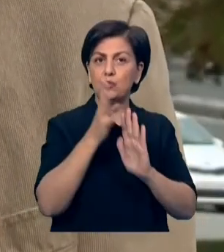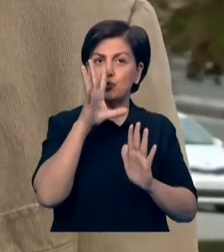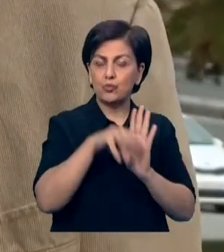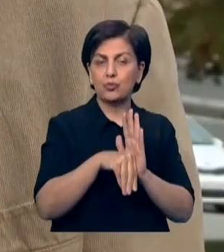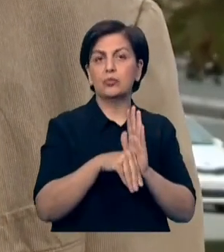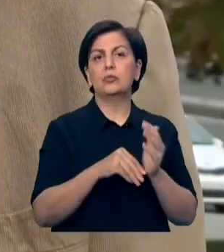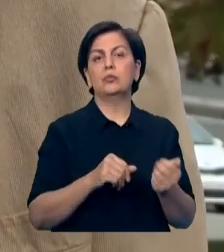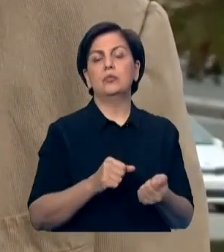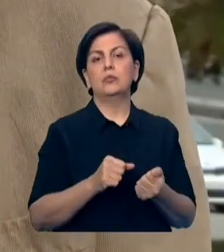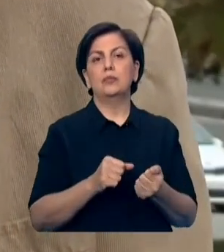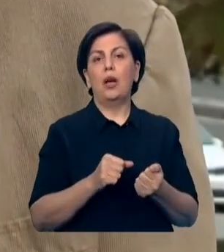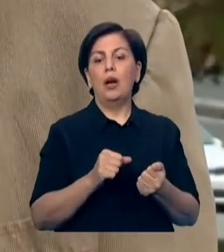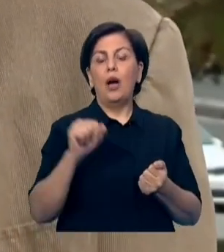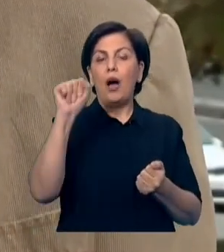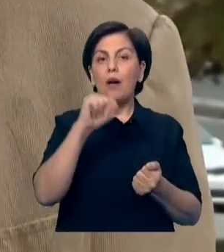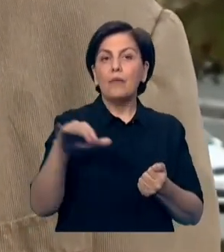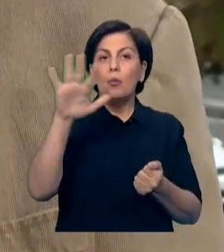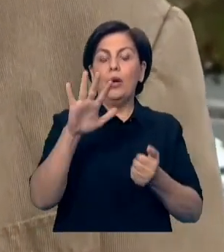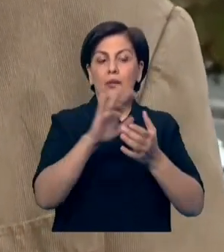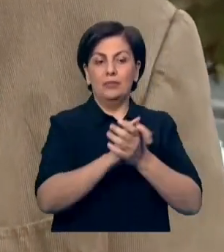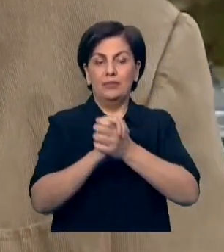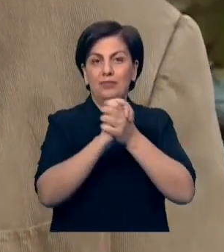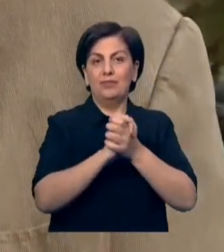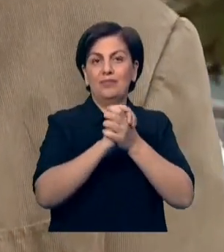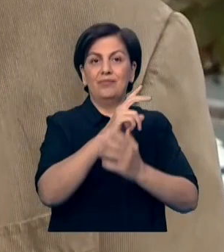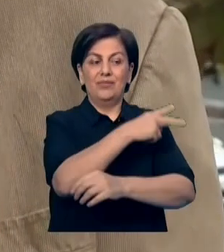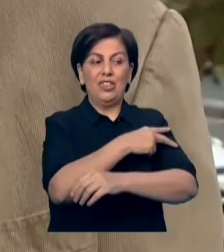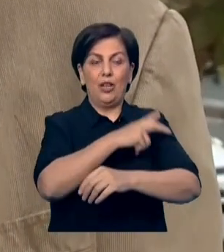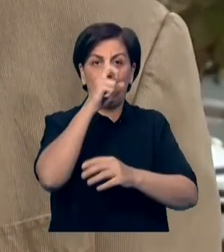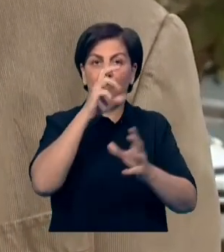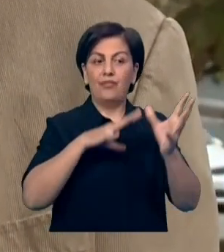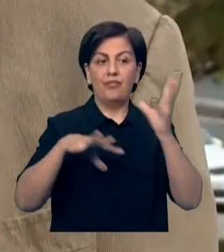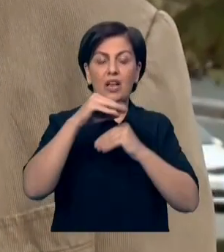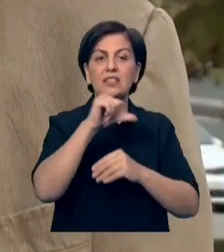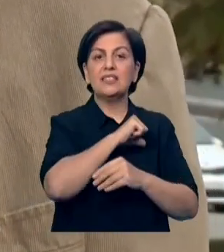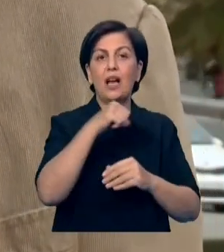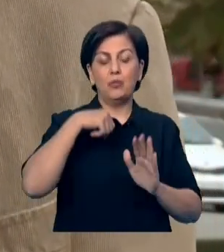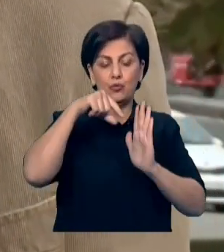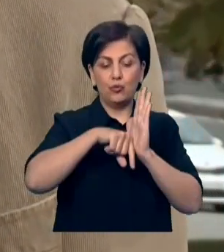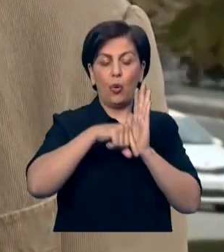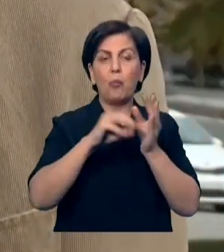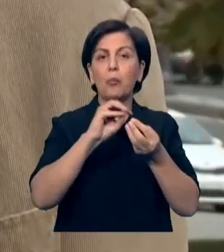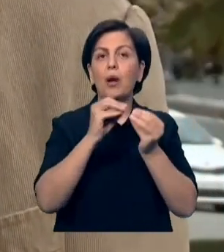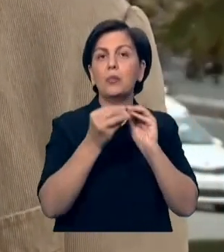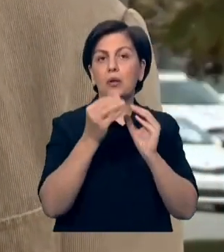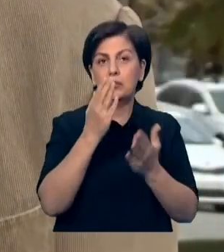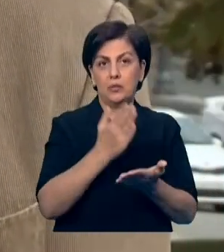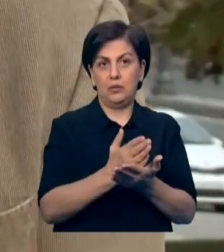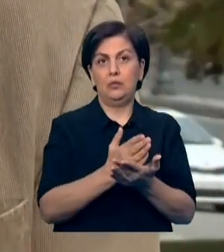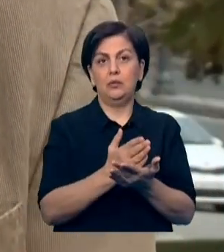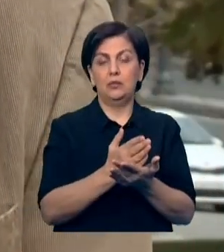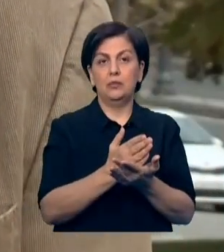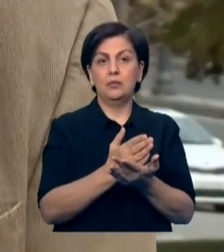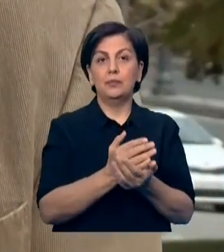Avropa İttifakının dövlətləri özdə müəyyən iqtisadi problemlər yaşayırlar və bu iqtisadi problemlər davamlı